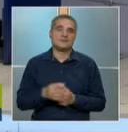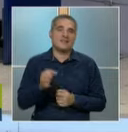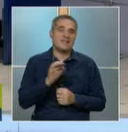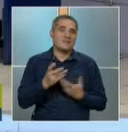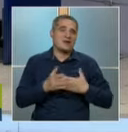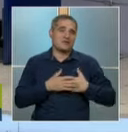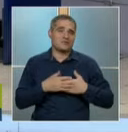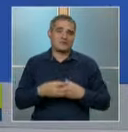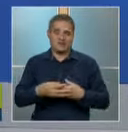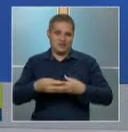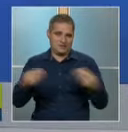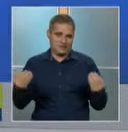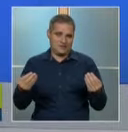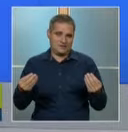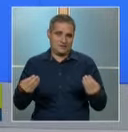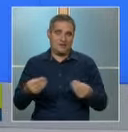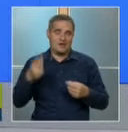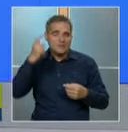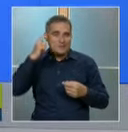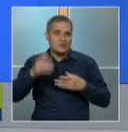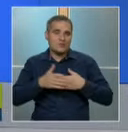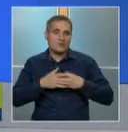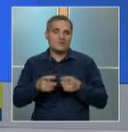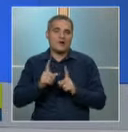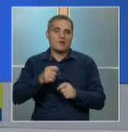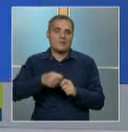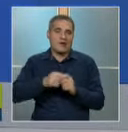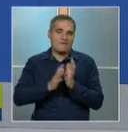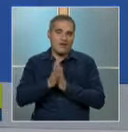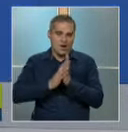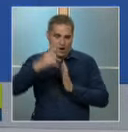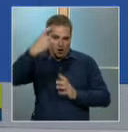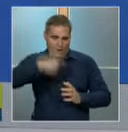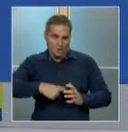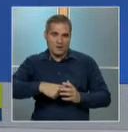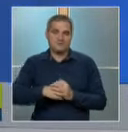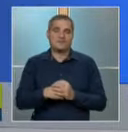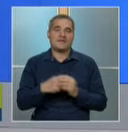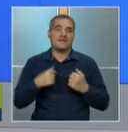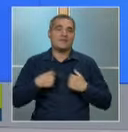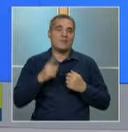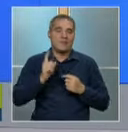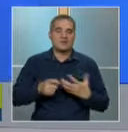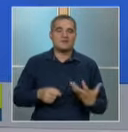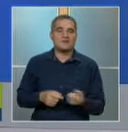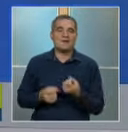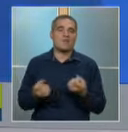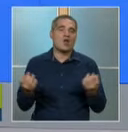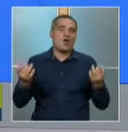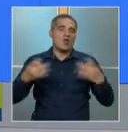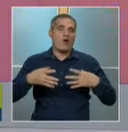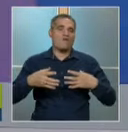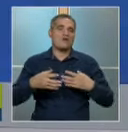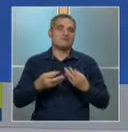как духовността да изчезне. Духовността смятам, че е това, което ни прави хора, като за начало. И ние можем да намерим нови ценности,